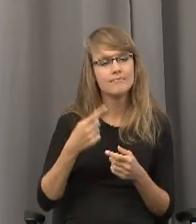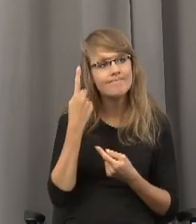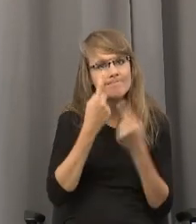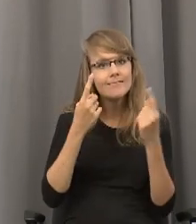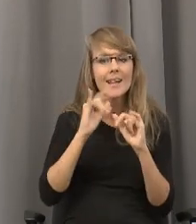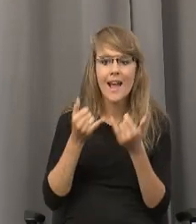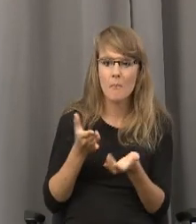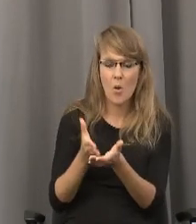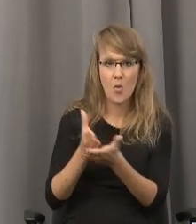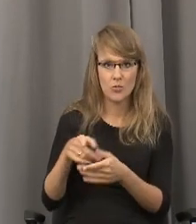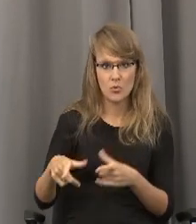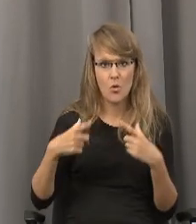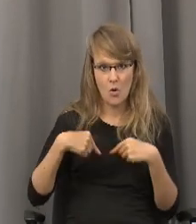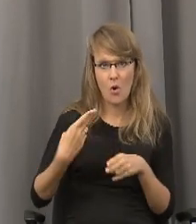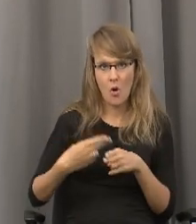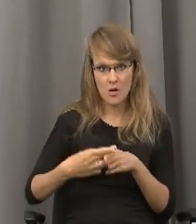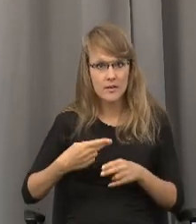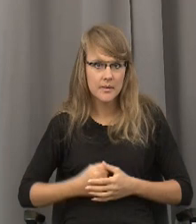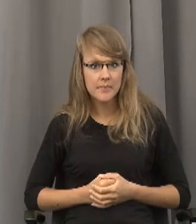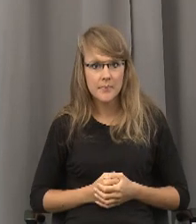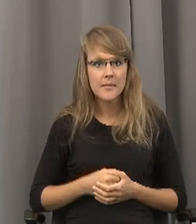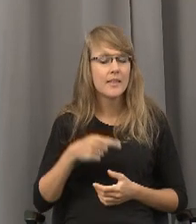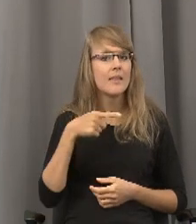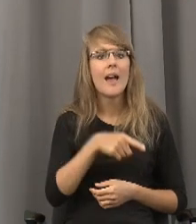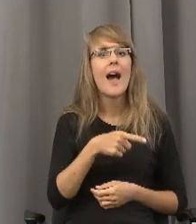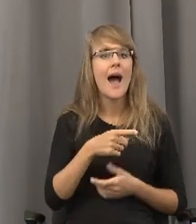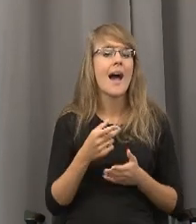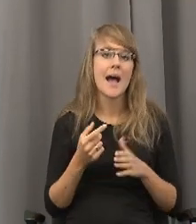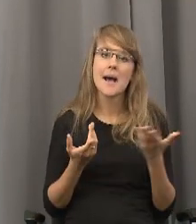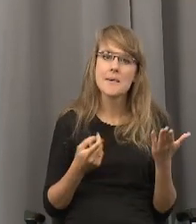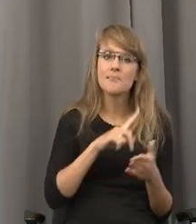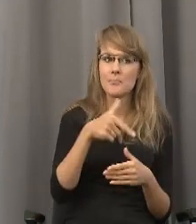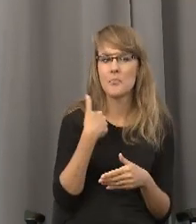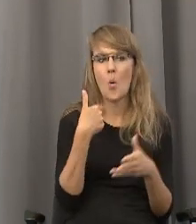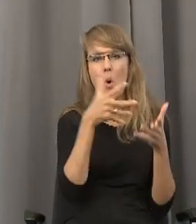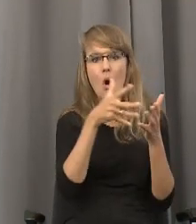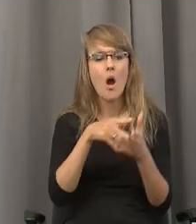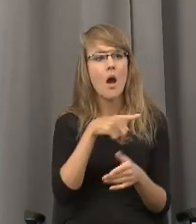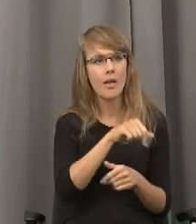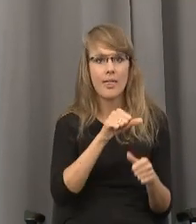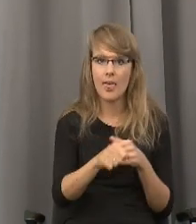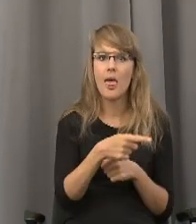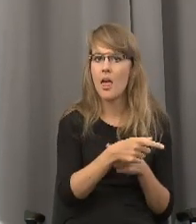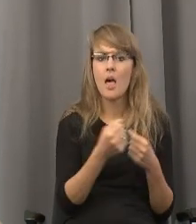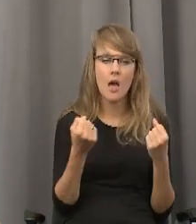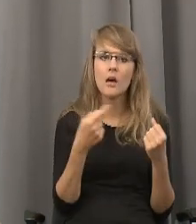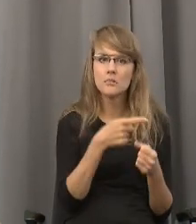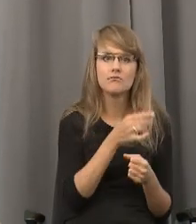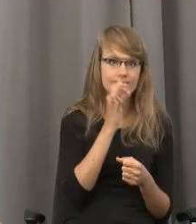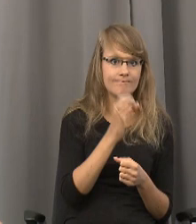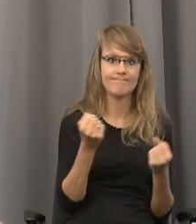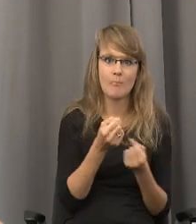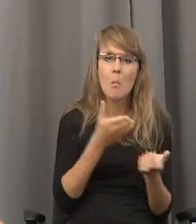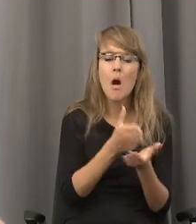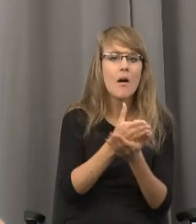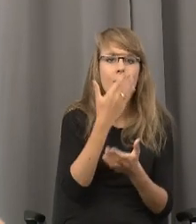oczywiście współpracy z ich opiekunami. Za najistotniejszą, mocną stronę uznaliśmy mimo wszystko dostęp do świadczeń gwarantowanych,